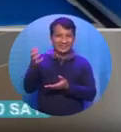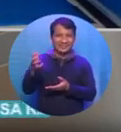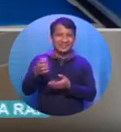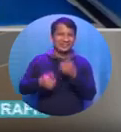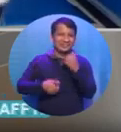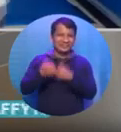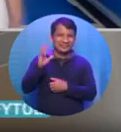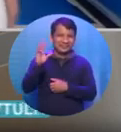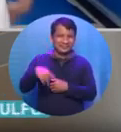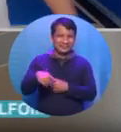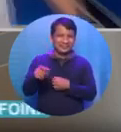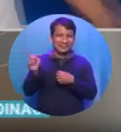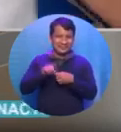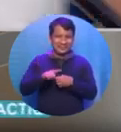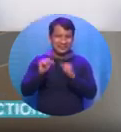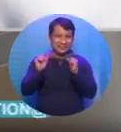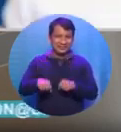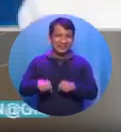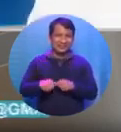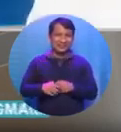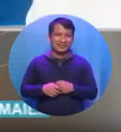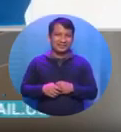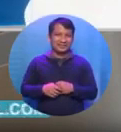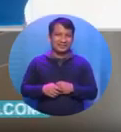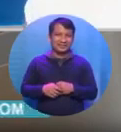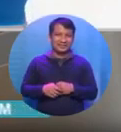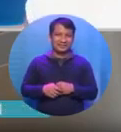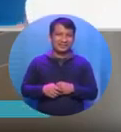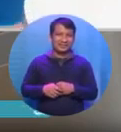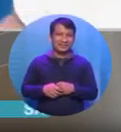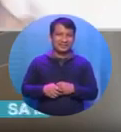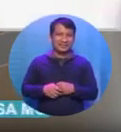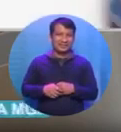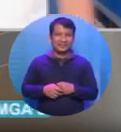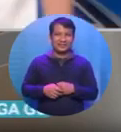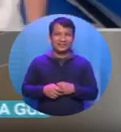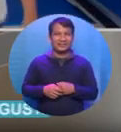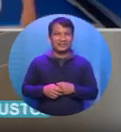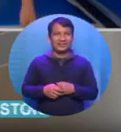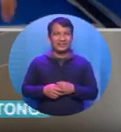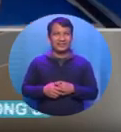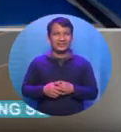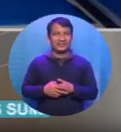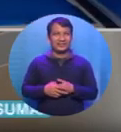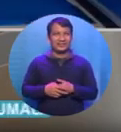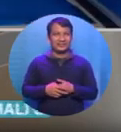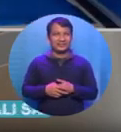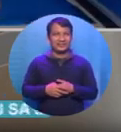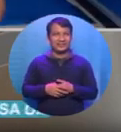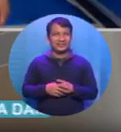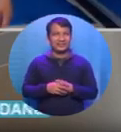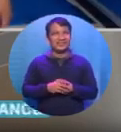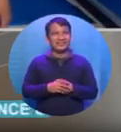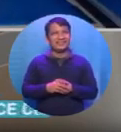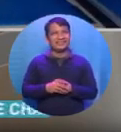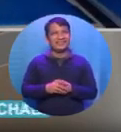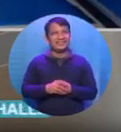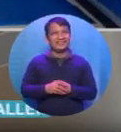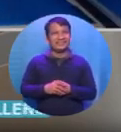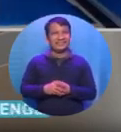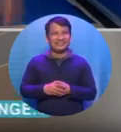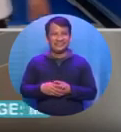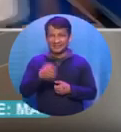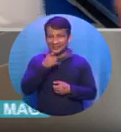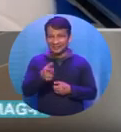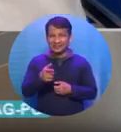pesos sa cellphone mo! Sandali na, sir. Si Tintin daw, sir. Meron daw gustong ano sa'yo. May sa'yo. Tin, halika rito. Hindi, walang problema. Kasi,